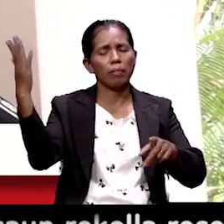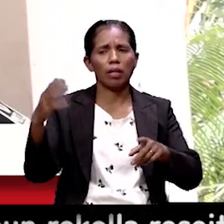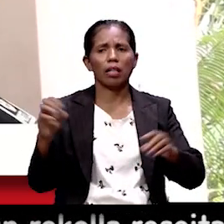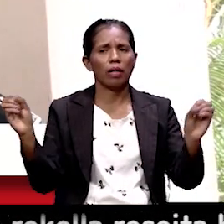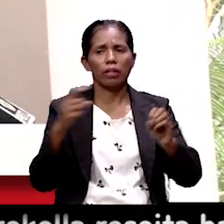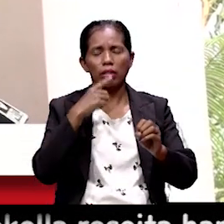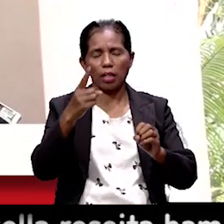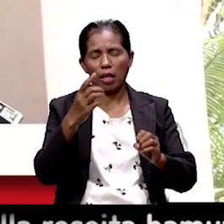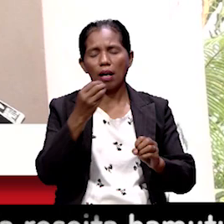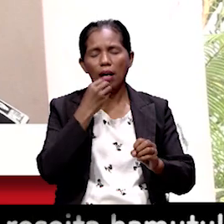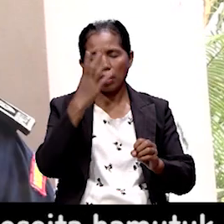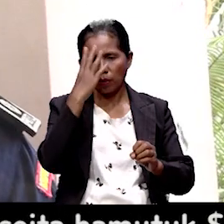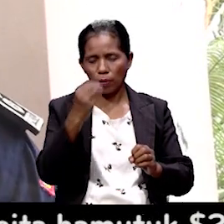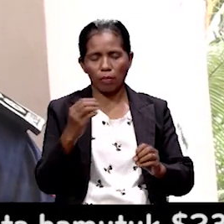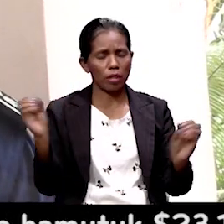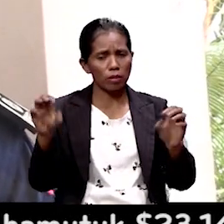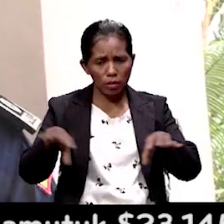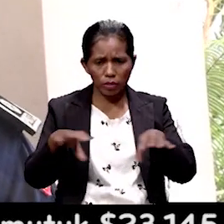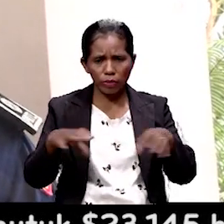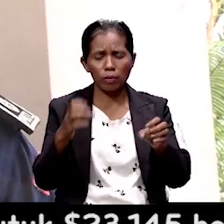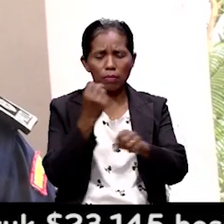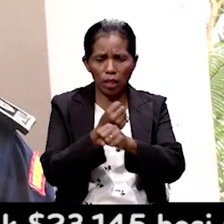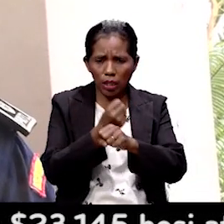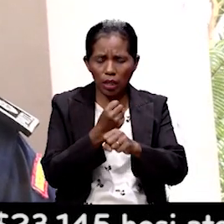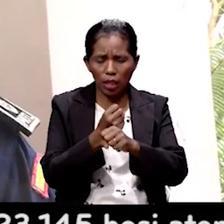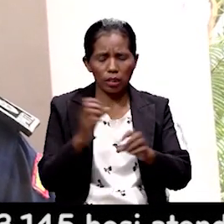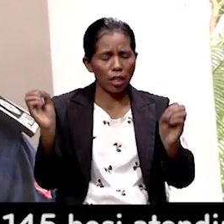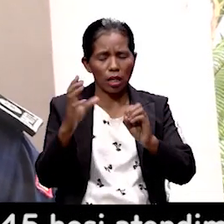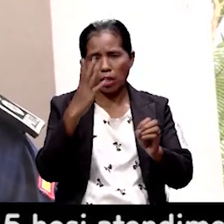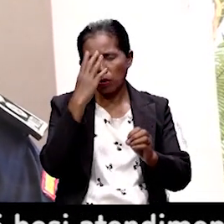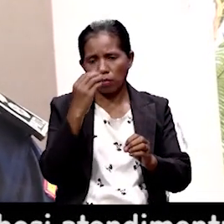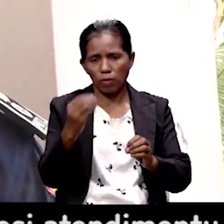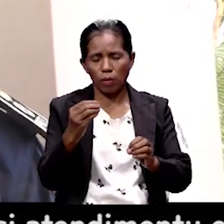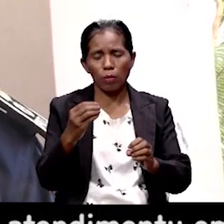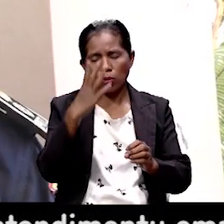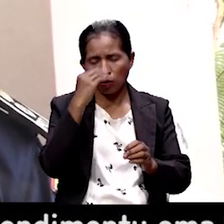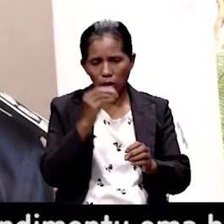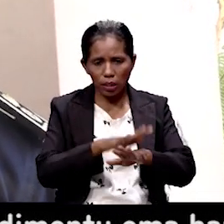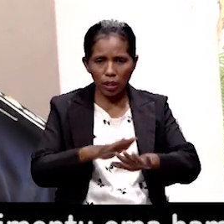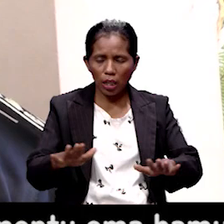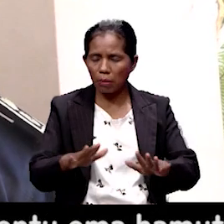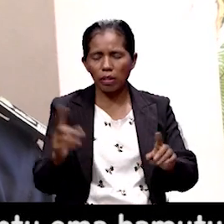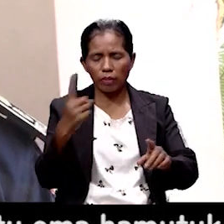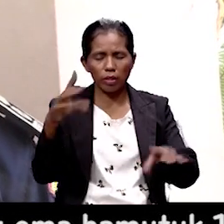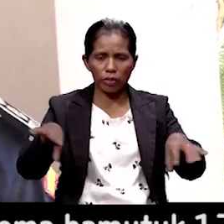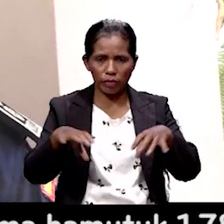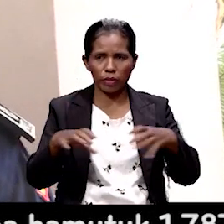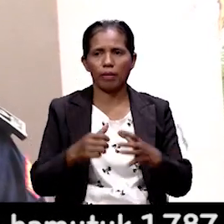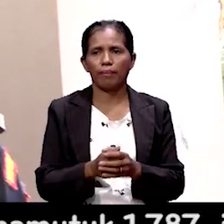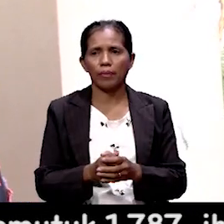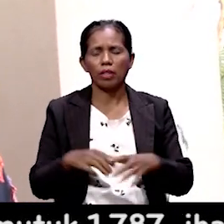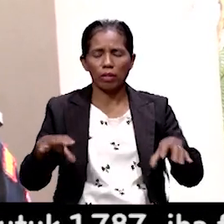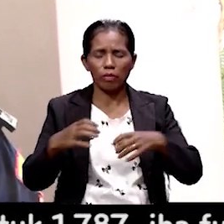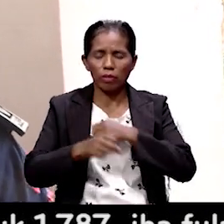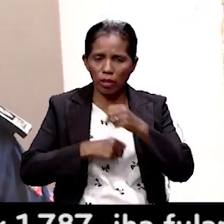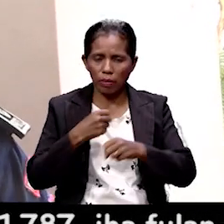diang katak ha to sira servis ma kas los ba dan ne lo ram kalan sira darum sira to ba de tia raimus na fate firme na fate servis ne be ta hare katak dan ne sira ne sakrifis ne be ma